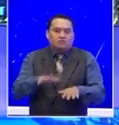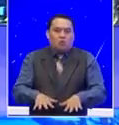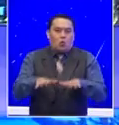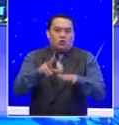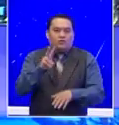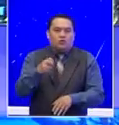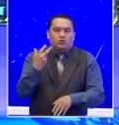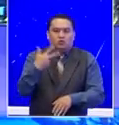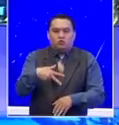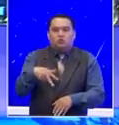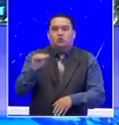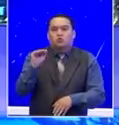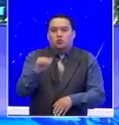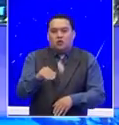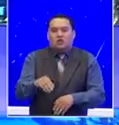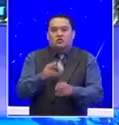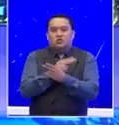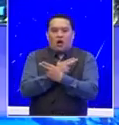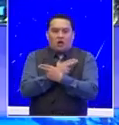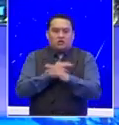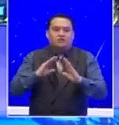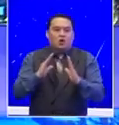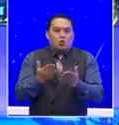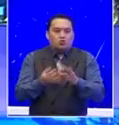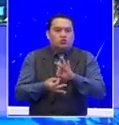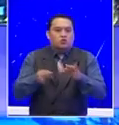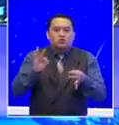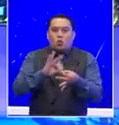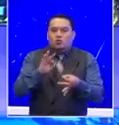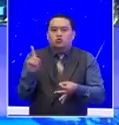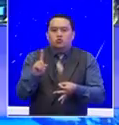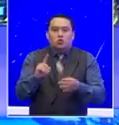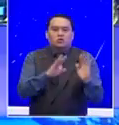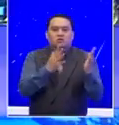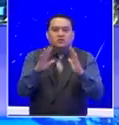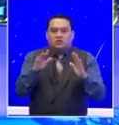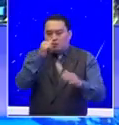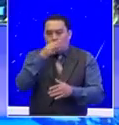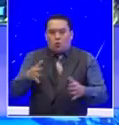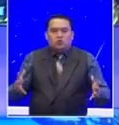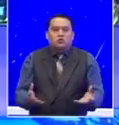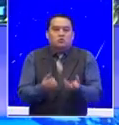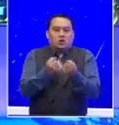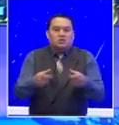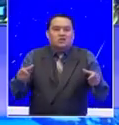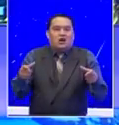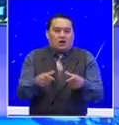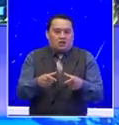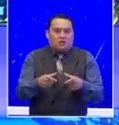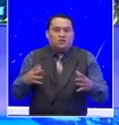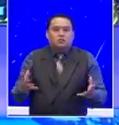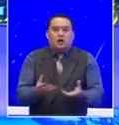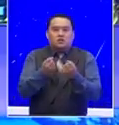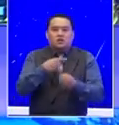около 2300 дач. Ситуацию осложняет то, что садоводы не могут спасти свое имущество из-за карантина.